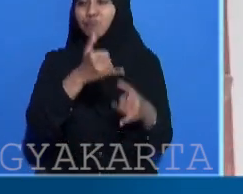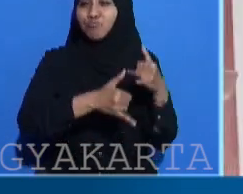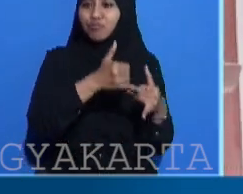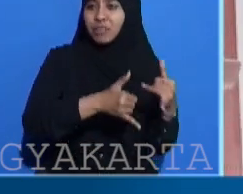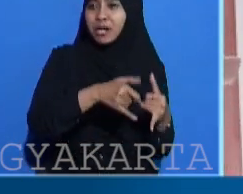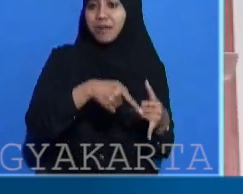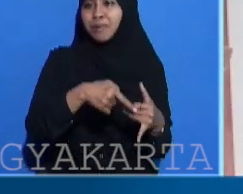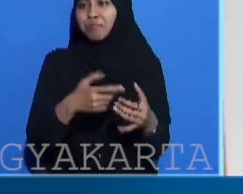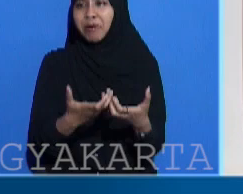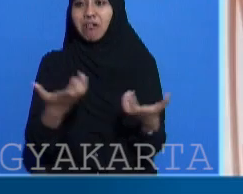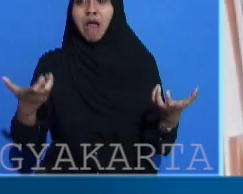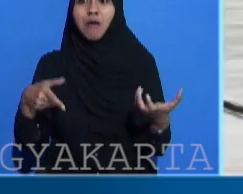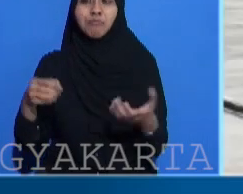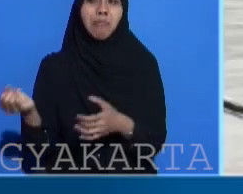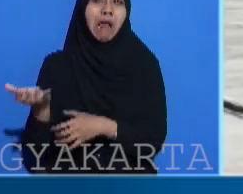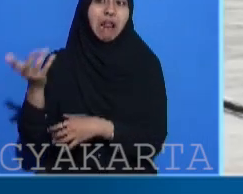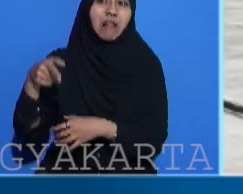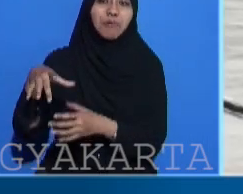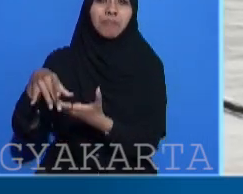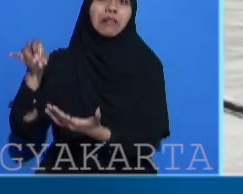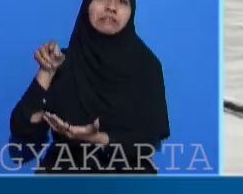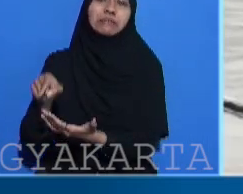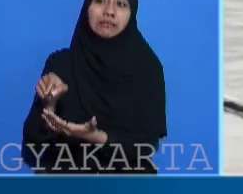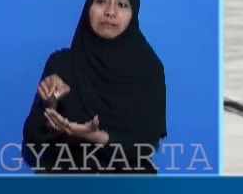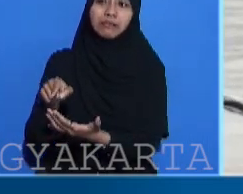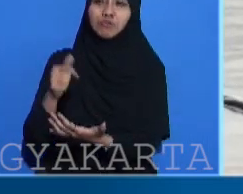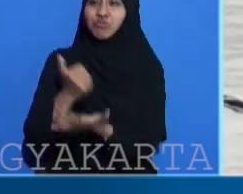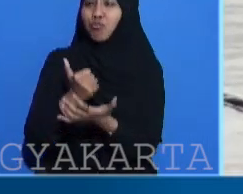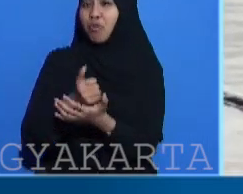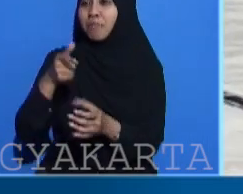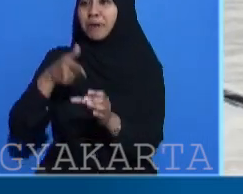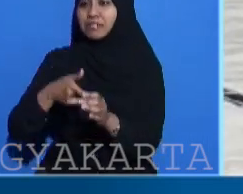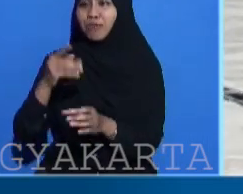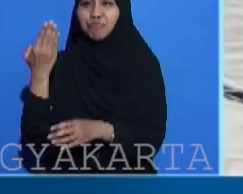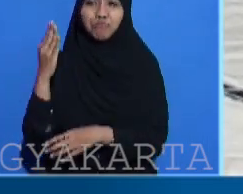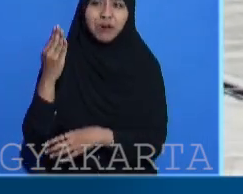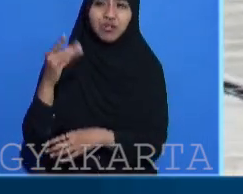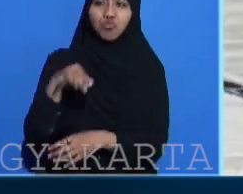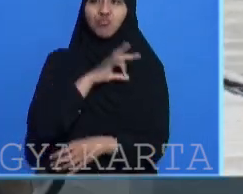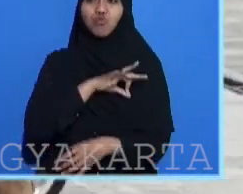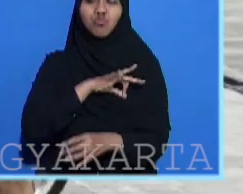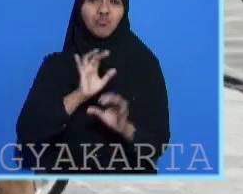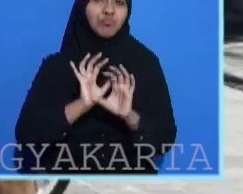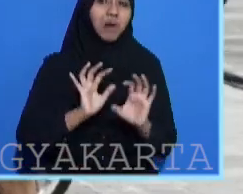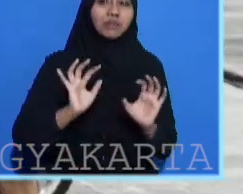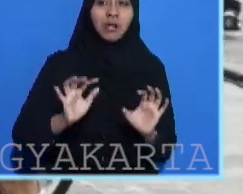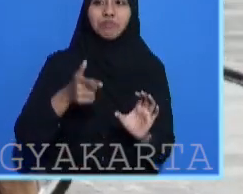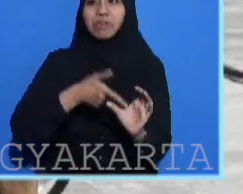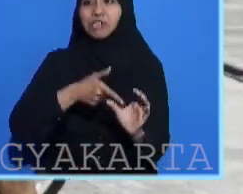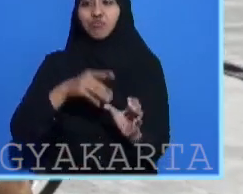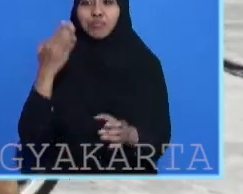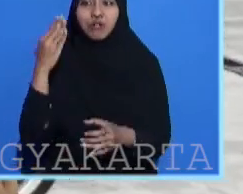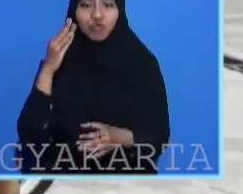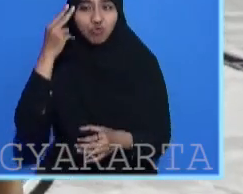oktan 92 Pertamax memiliki sejumlah keunggulan ketimbang BBM jenis pertalite Pertamax direkomendasikan untuk